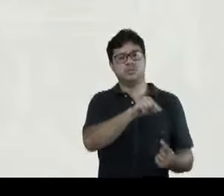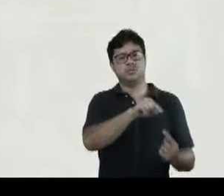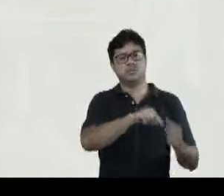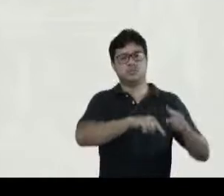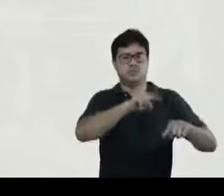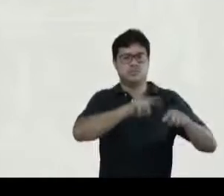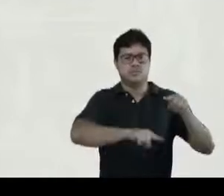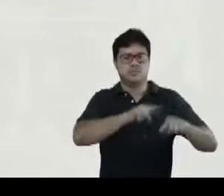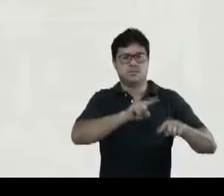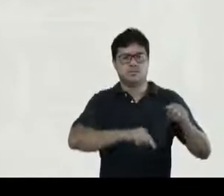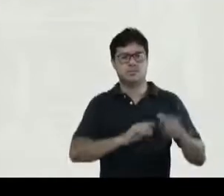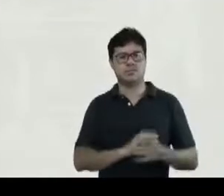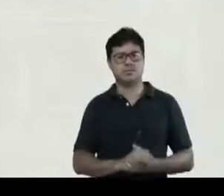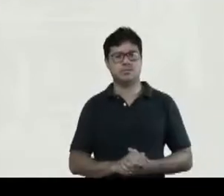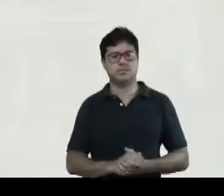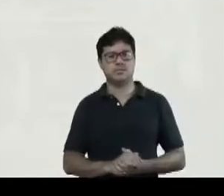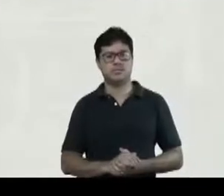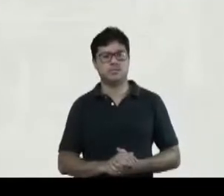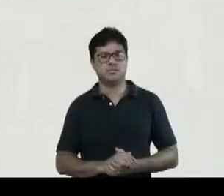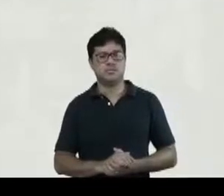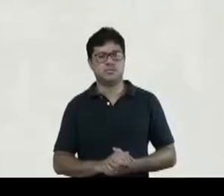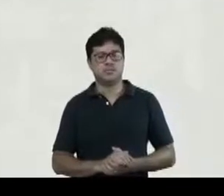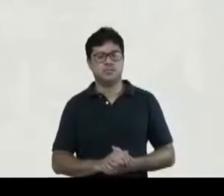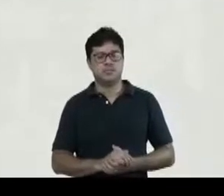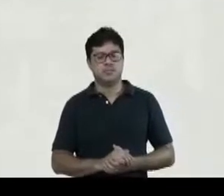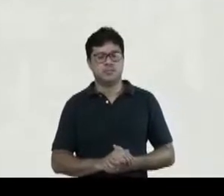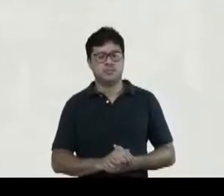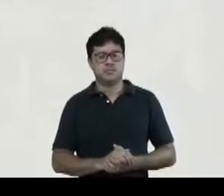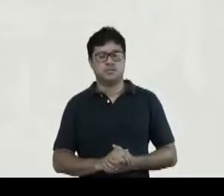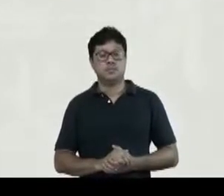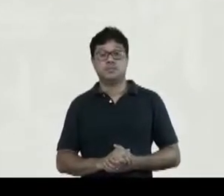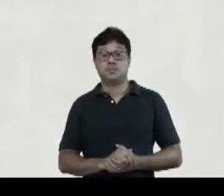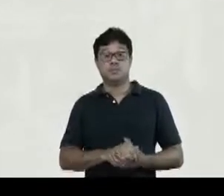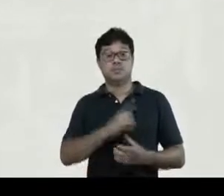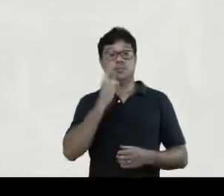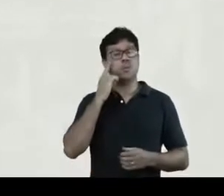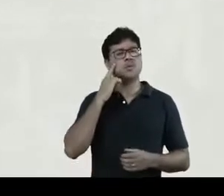sich verschiedene Beschreibungen beziehen.